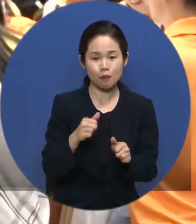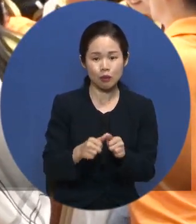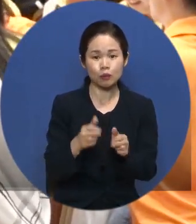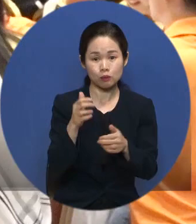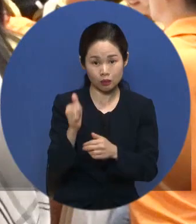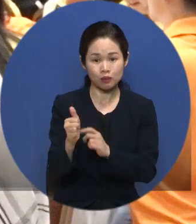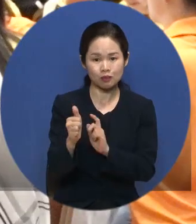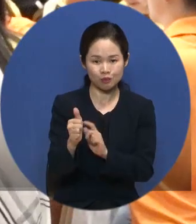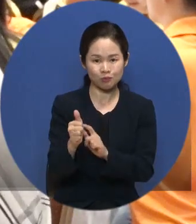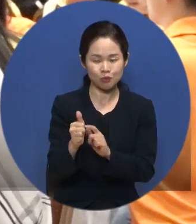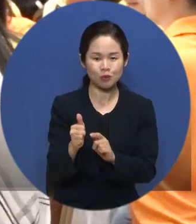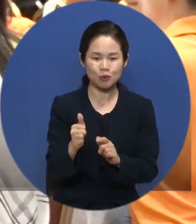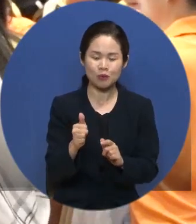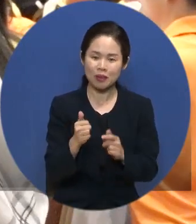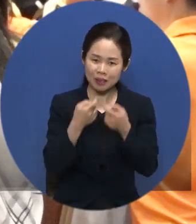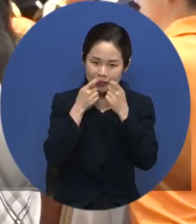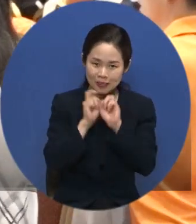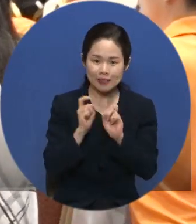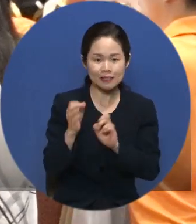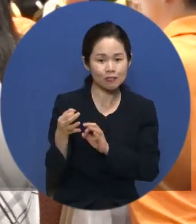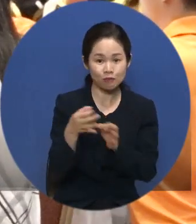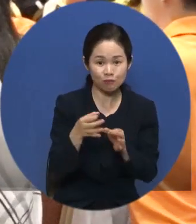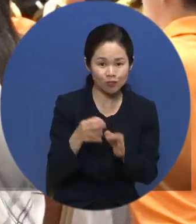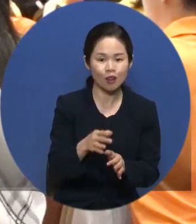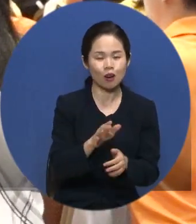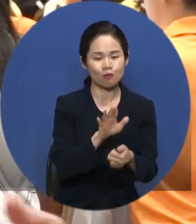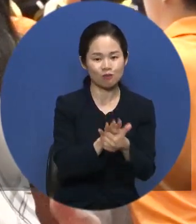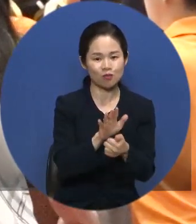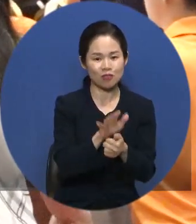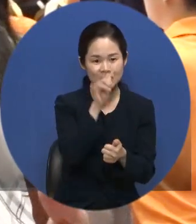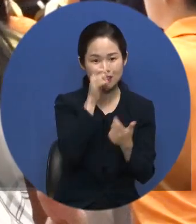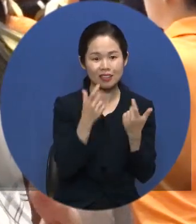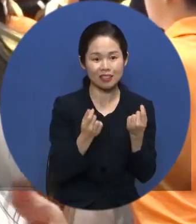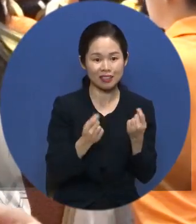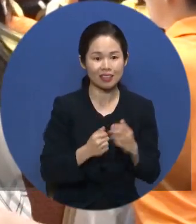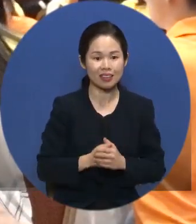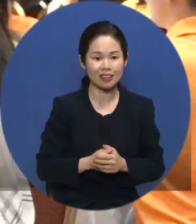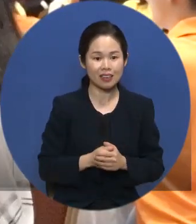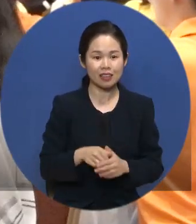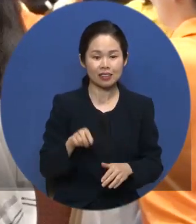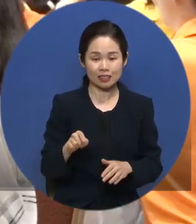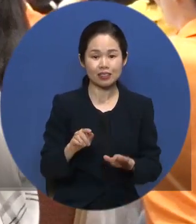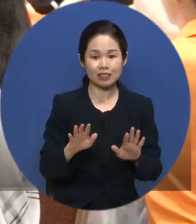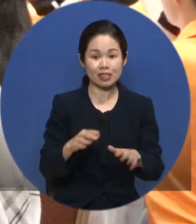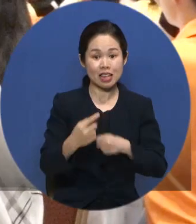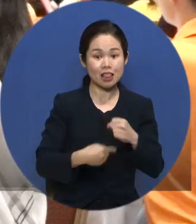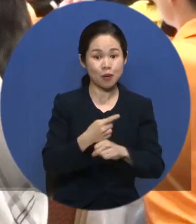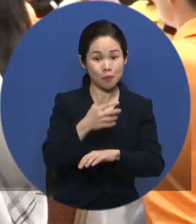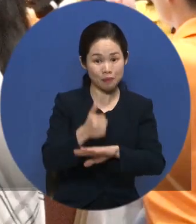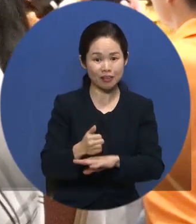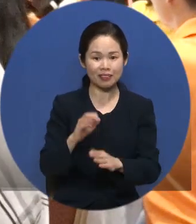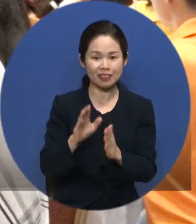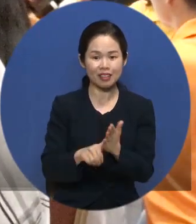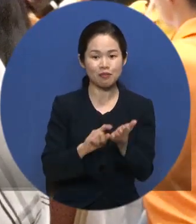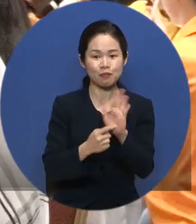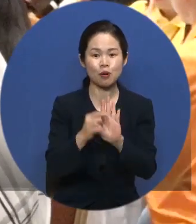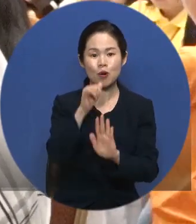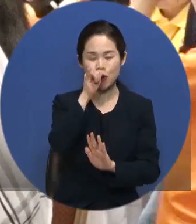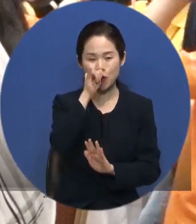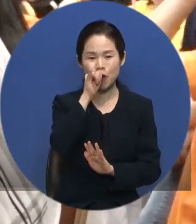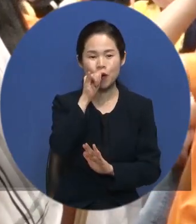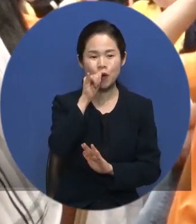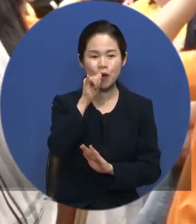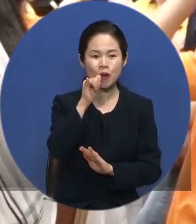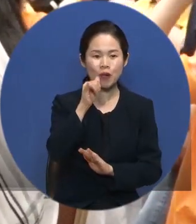대한 의미를 갖는 것 같아요. 그래서 여기 온 멘토장님이 이제 이게 연말에는 이제 발표회를 하거든요. 근데 그